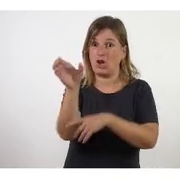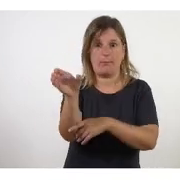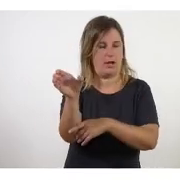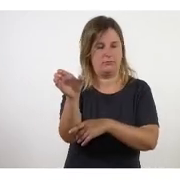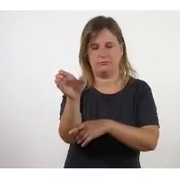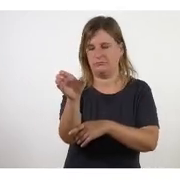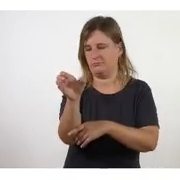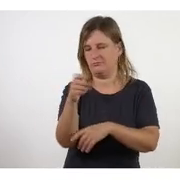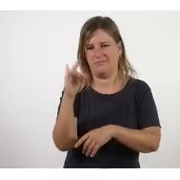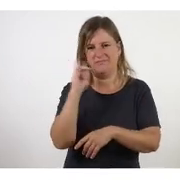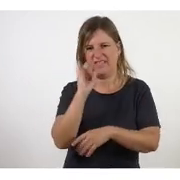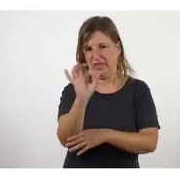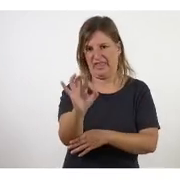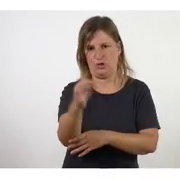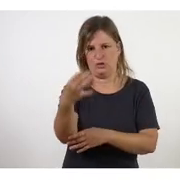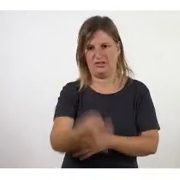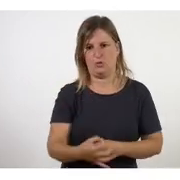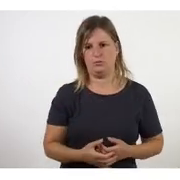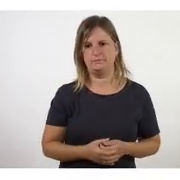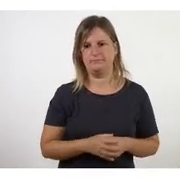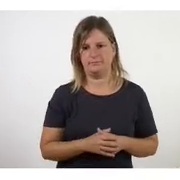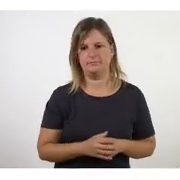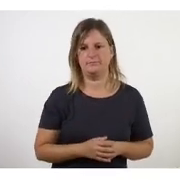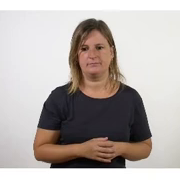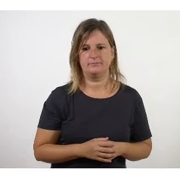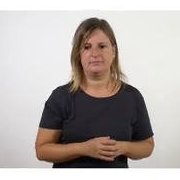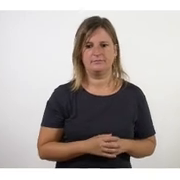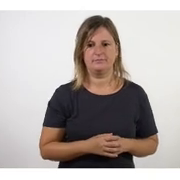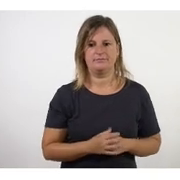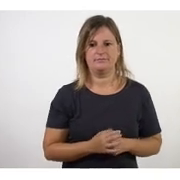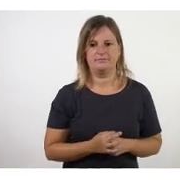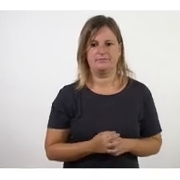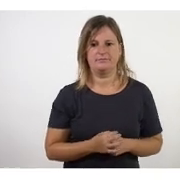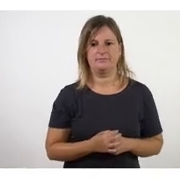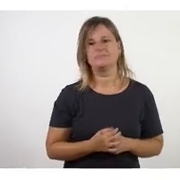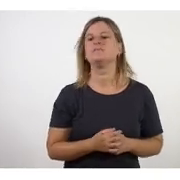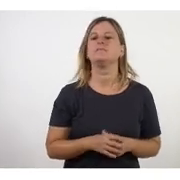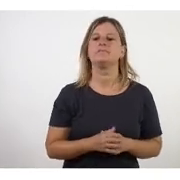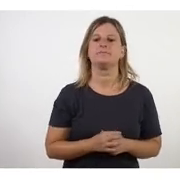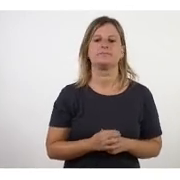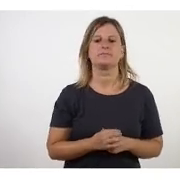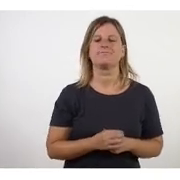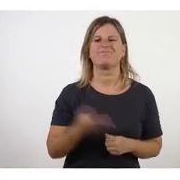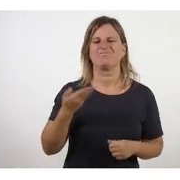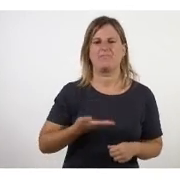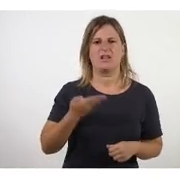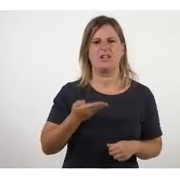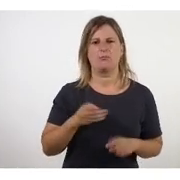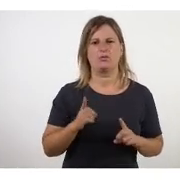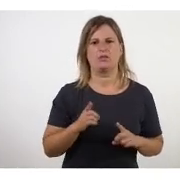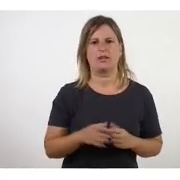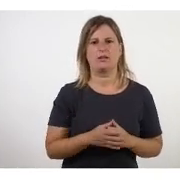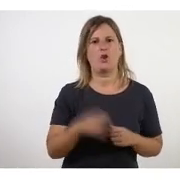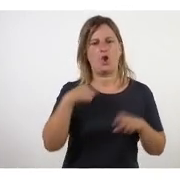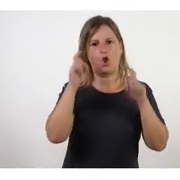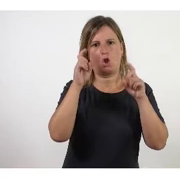res. O sigui que, Clara, has de buscar un micro. És una de les... Si volem... Recordeu-vos els